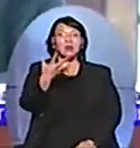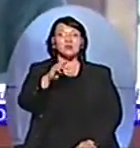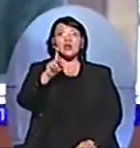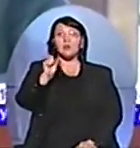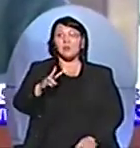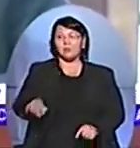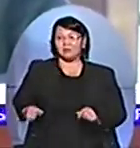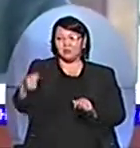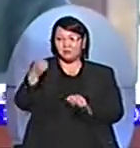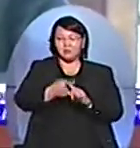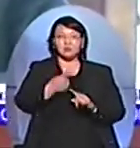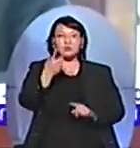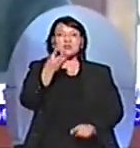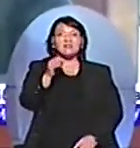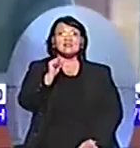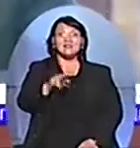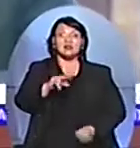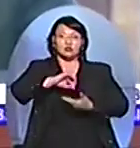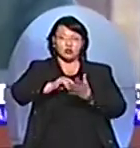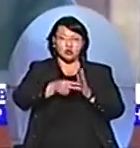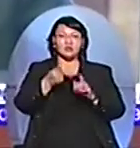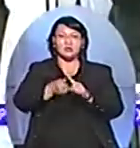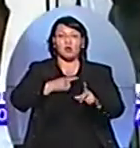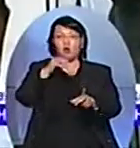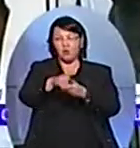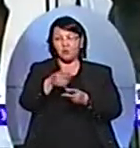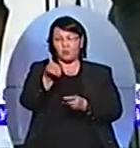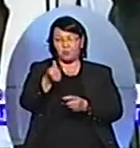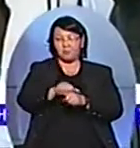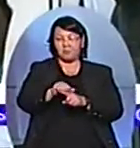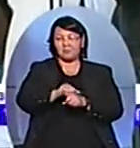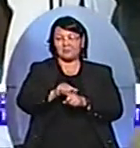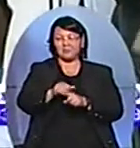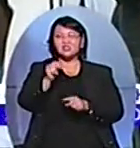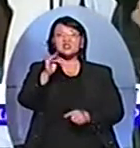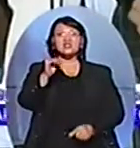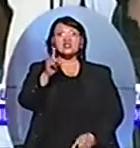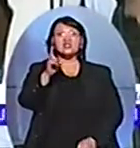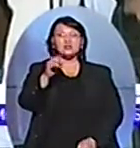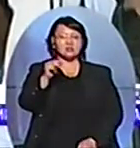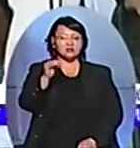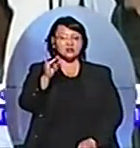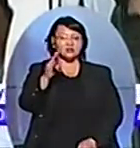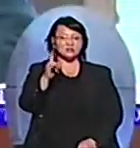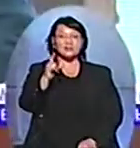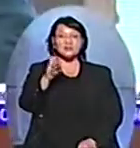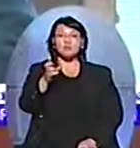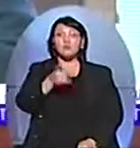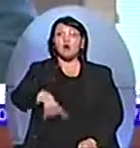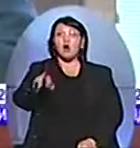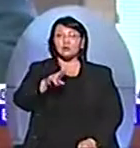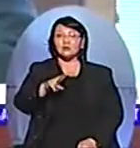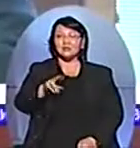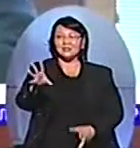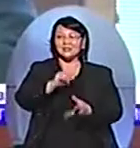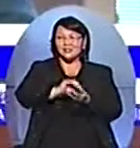150 гаруй сая төгрөг нэмж зарцуулахар болжээ. За дараагийн асуулт Чингис Бондыг тойрсон хүү болоод зарцуулалтын талаар байлаа. А ер